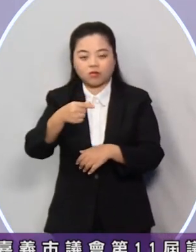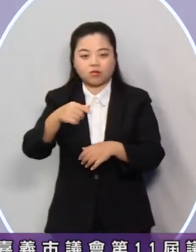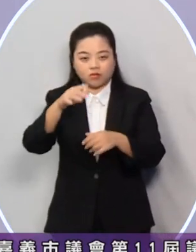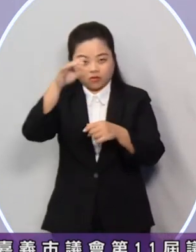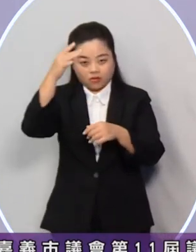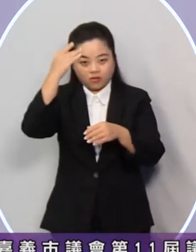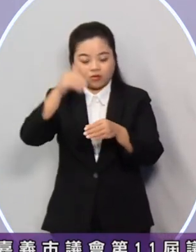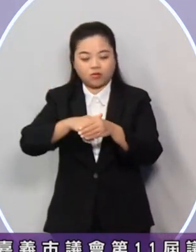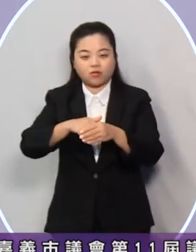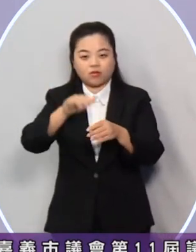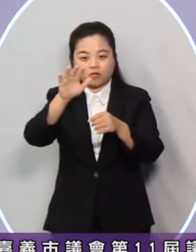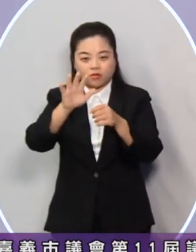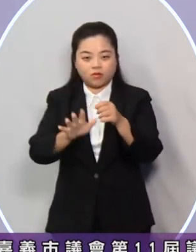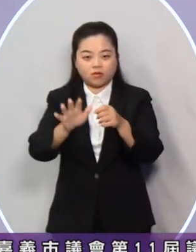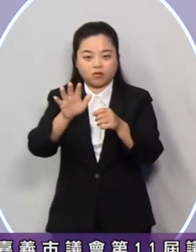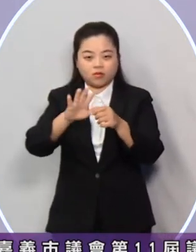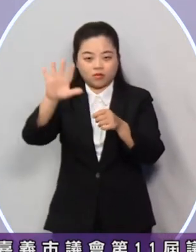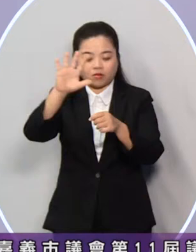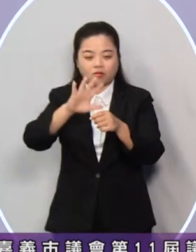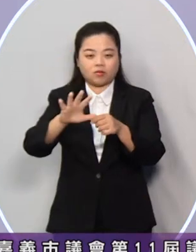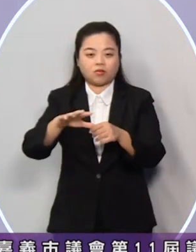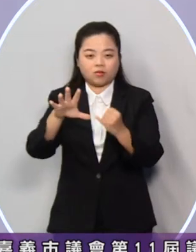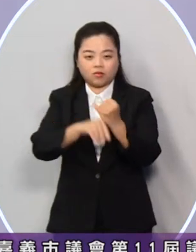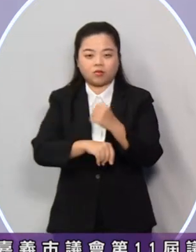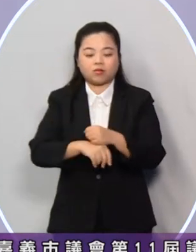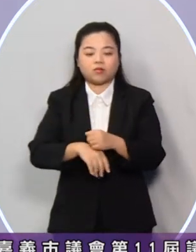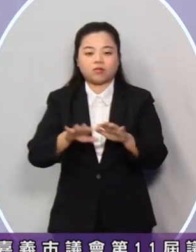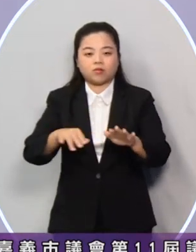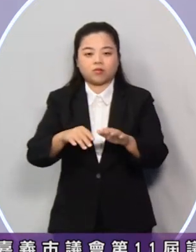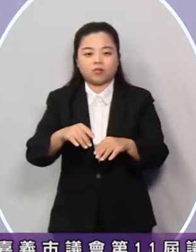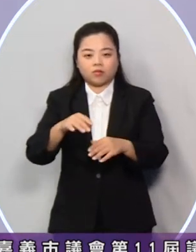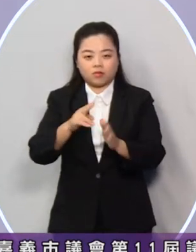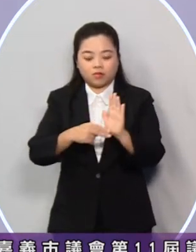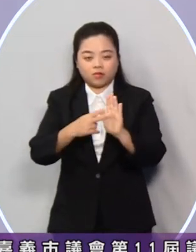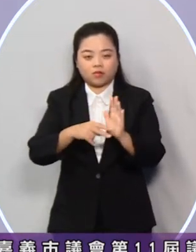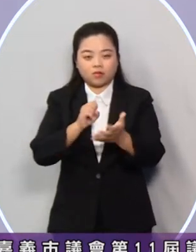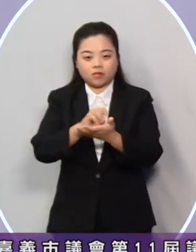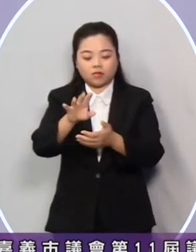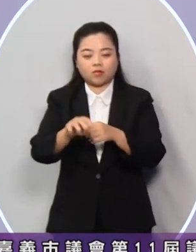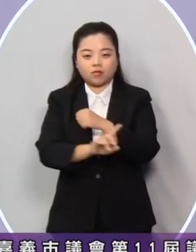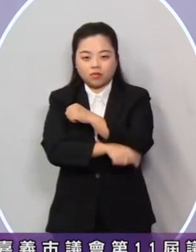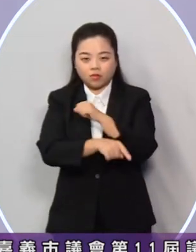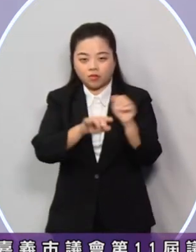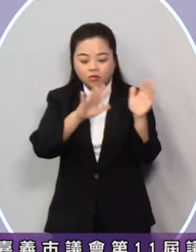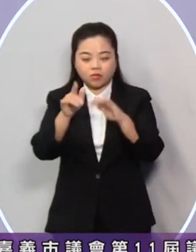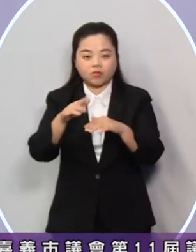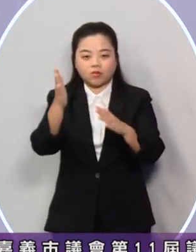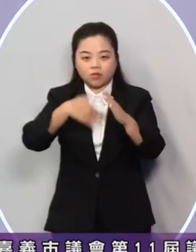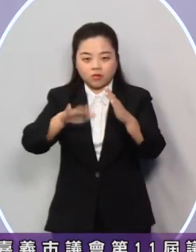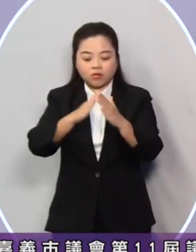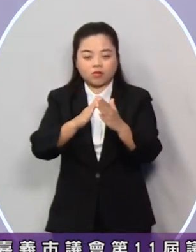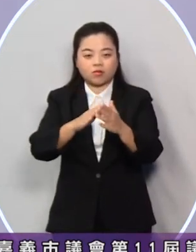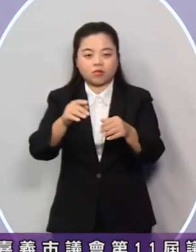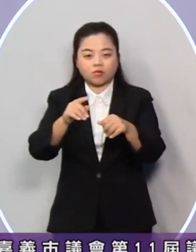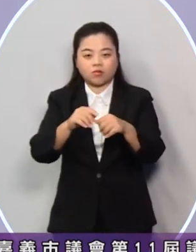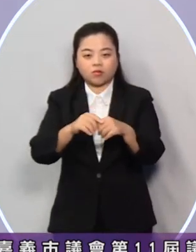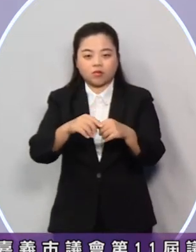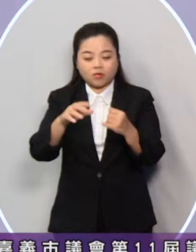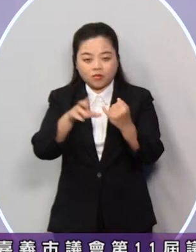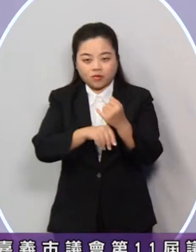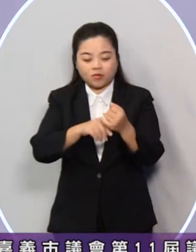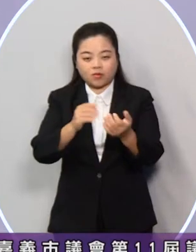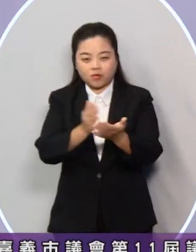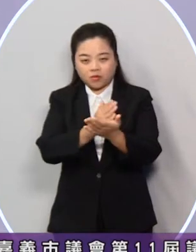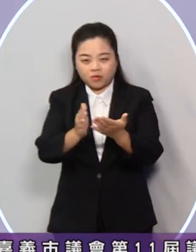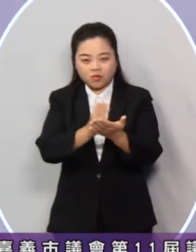高中生性侵就可以找到了。我们先讲报告结论，监察委员认为学校的性平案件处理程